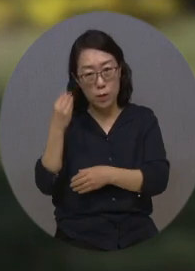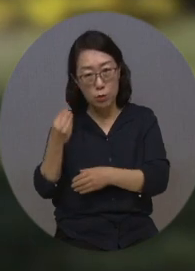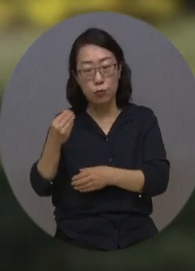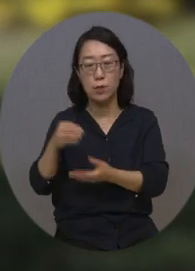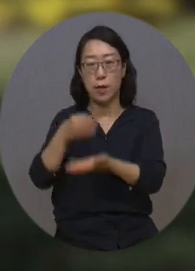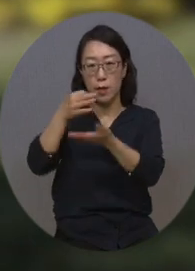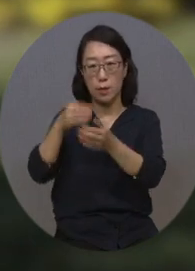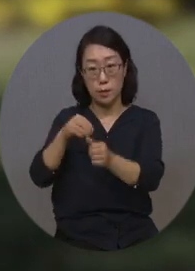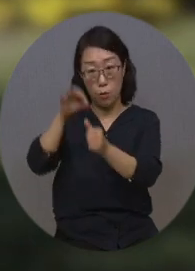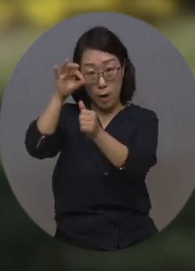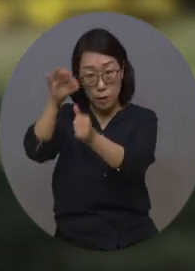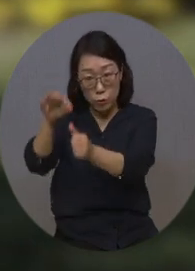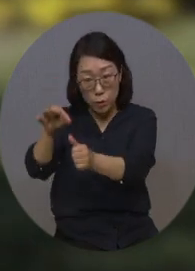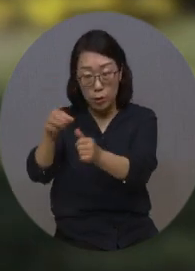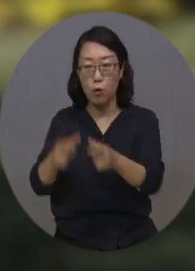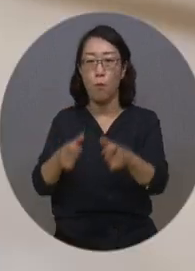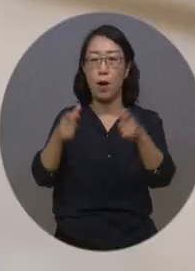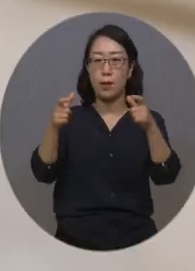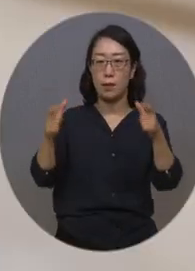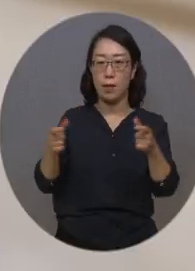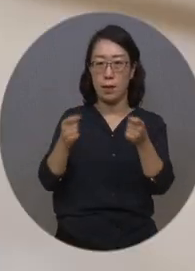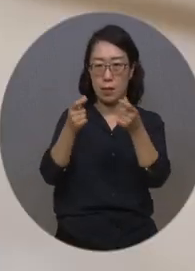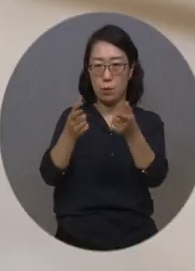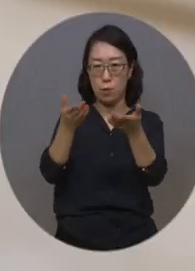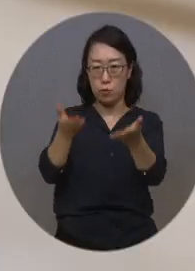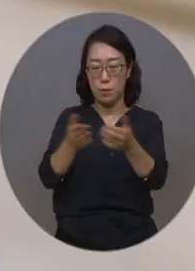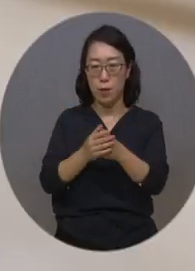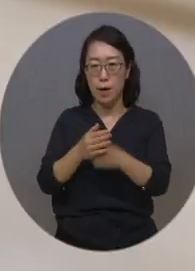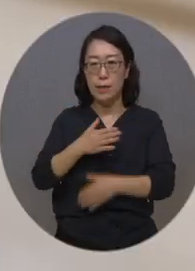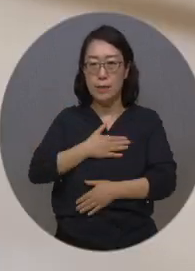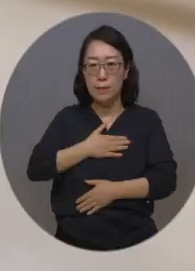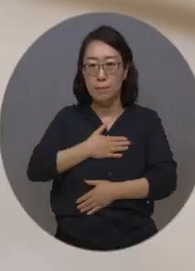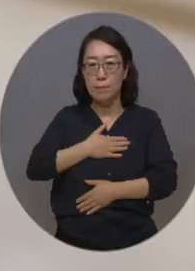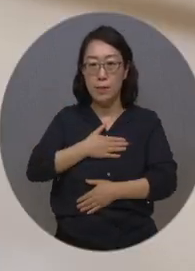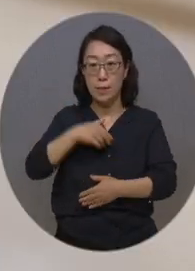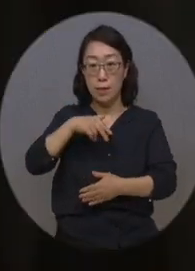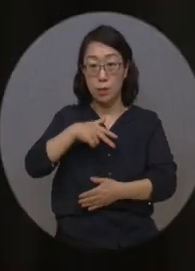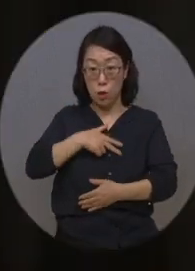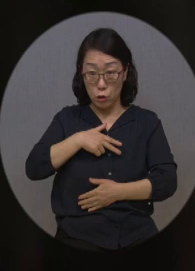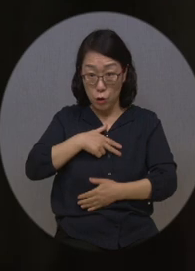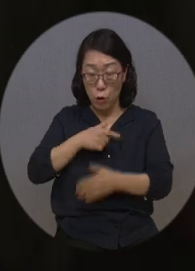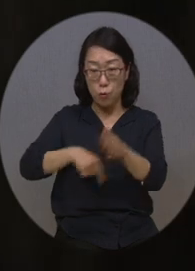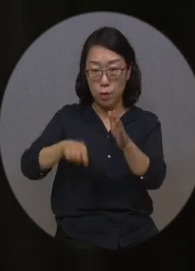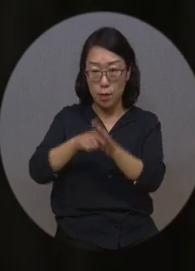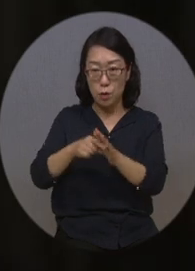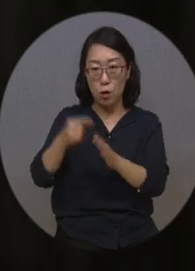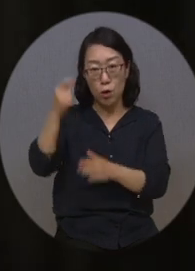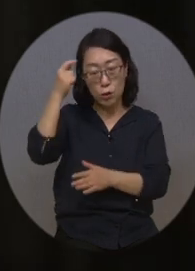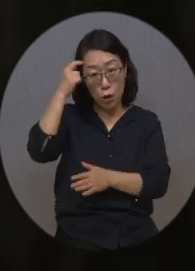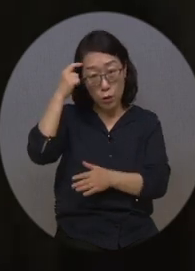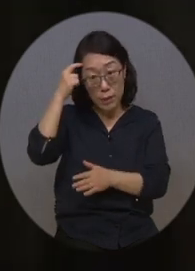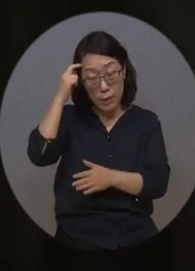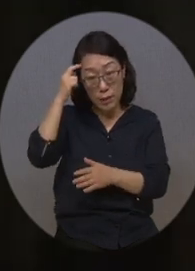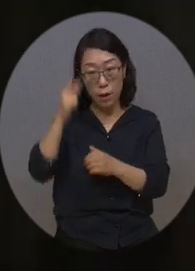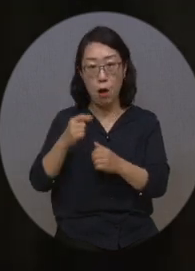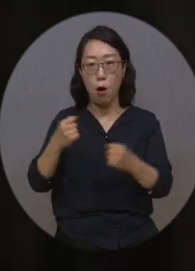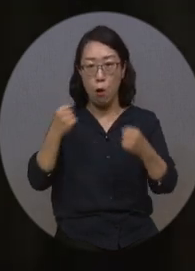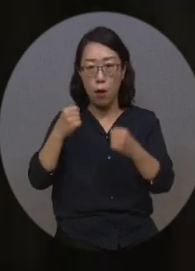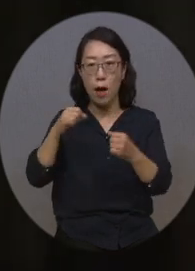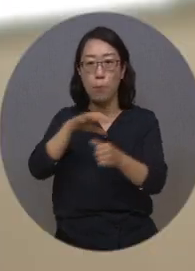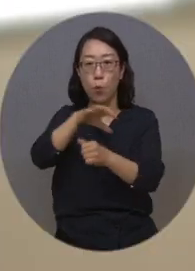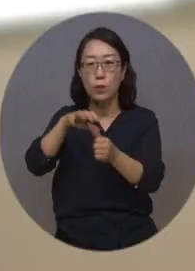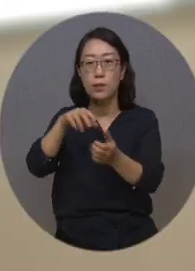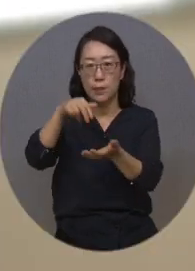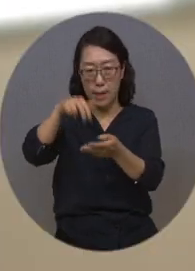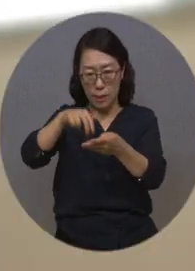확대도 추진합니다 심리 정서 지원을 위해서는 지역 내 정신 건강 복지 센터 에 청년 마음건강